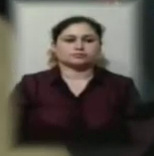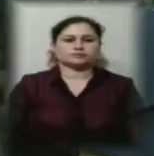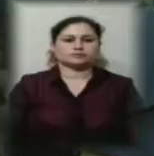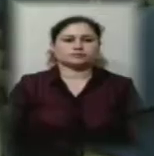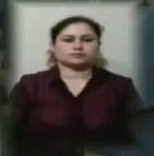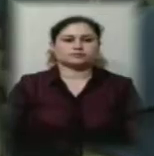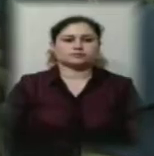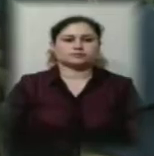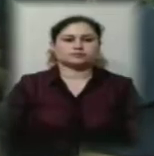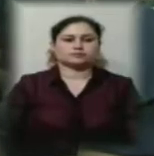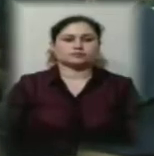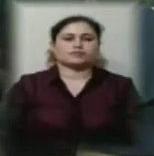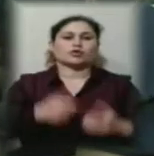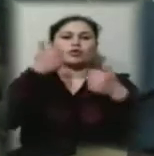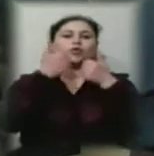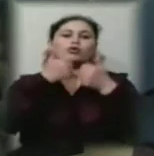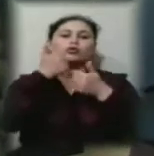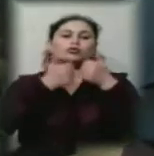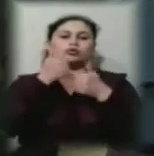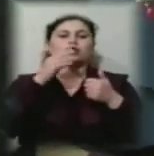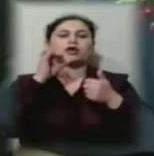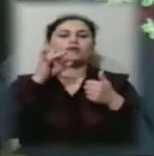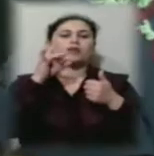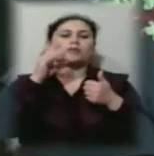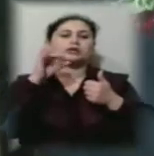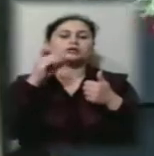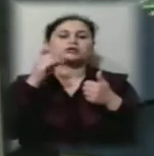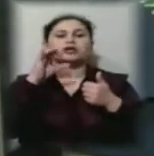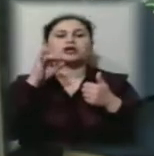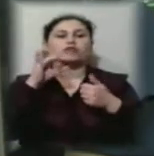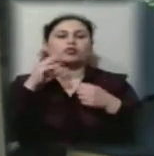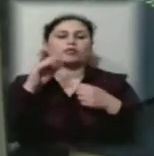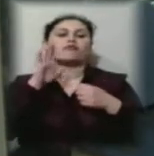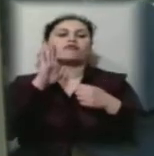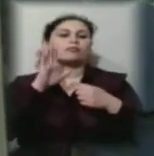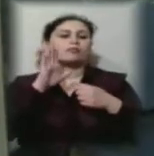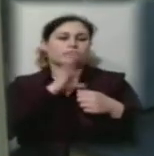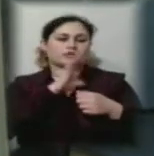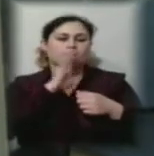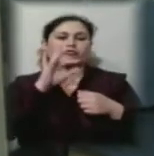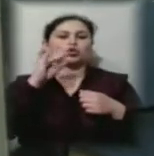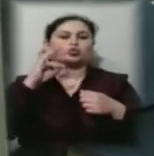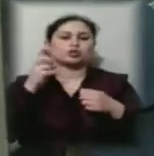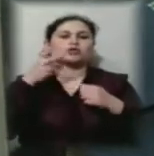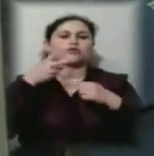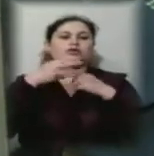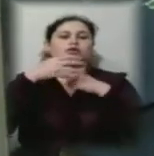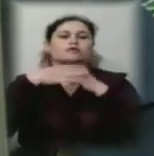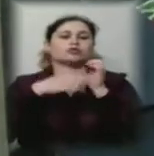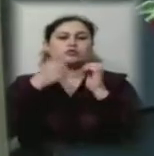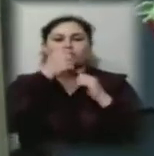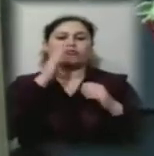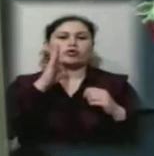Конкурс «Принцеса Європи» був у червні 2019 року у Коблево.